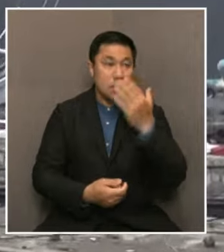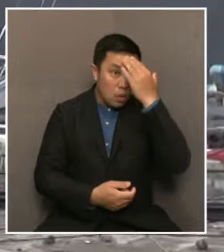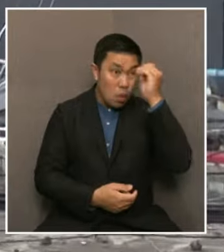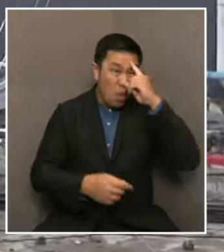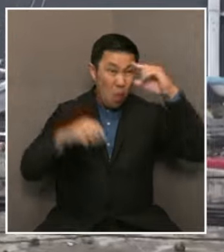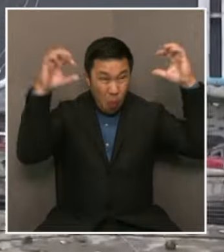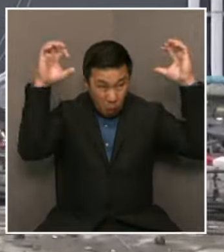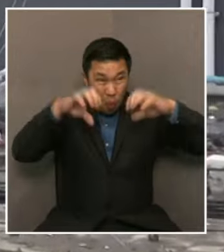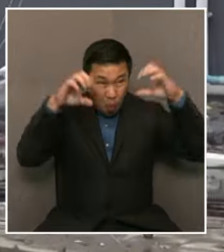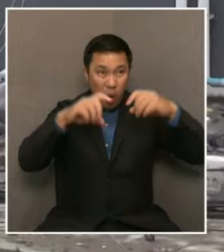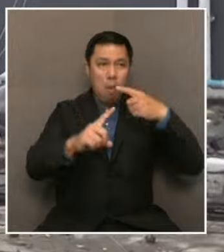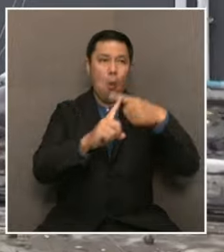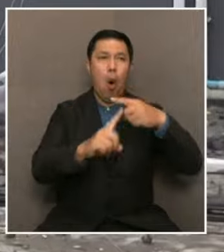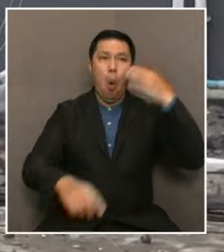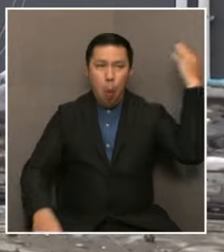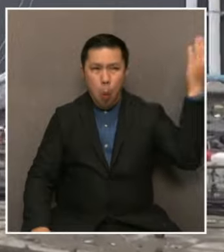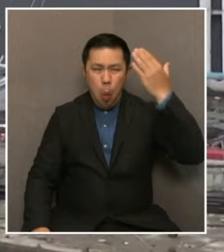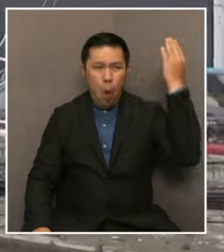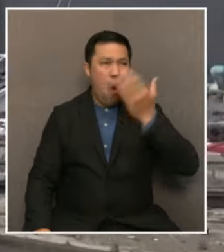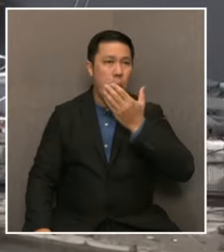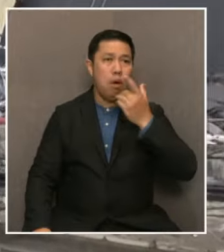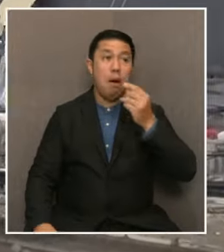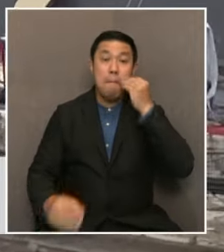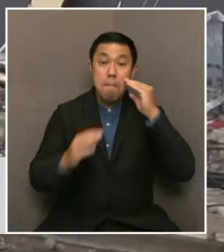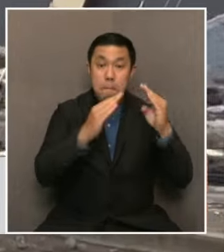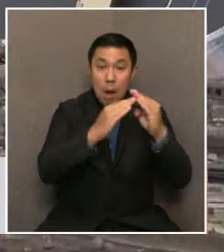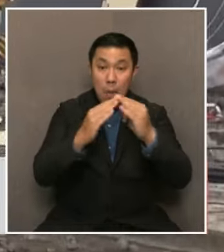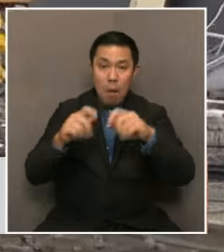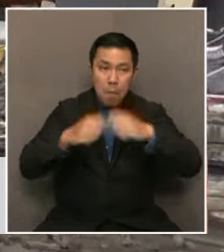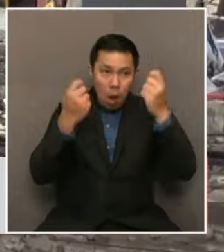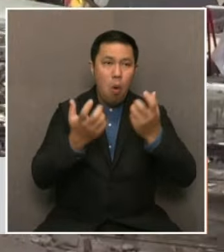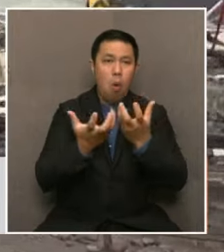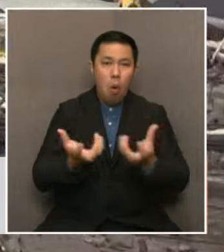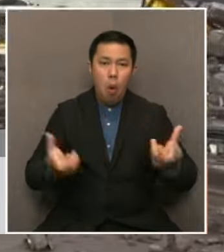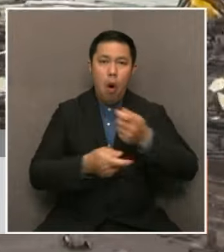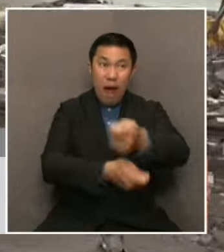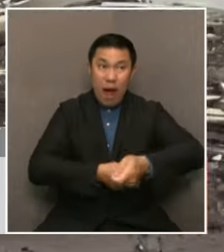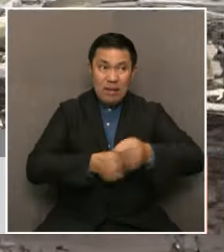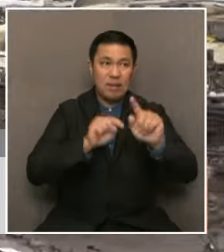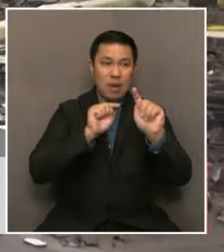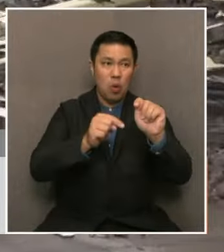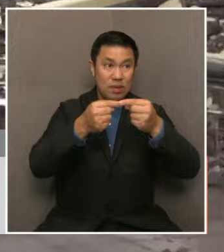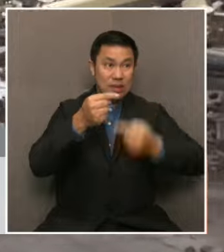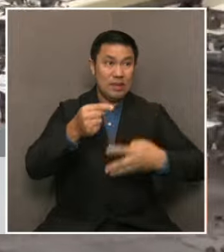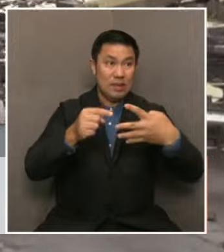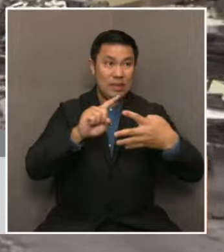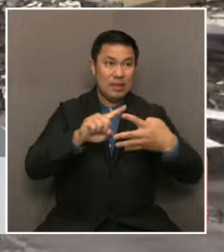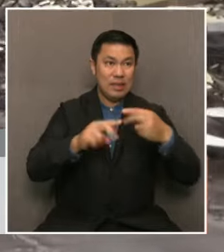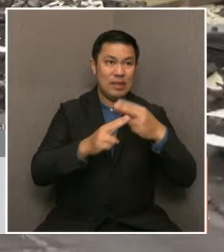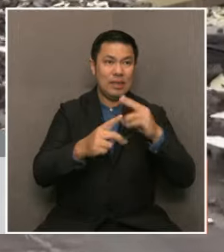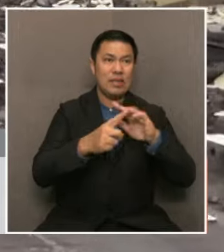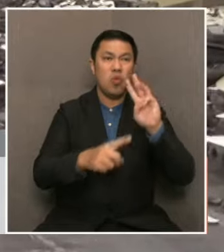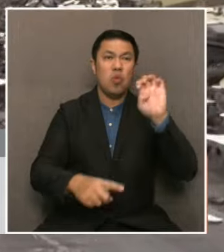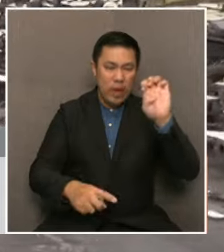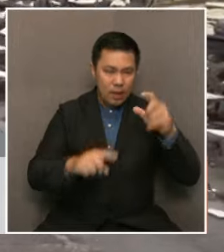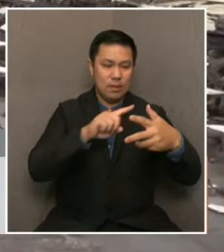นลมกระโชกแรงสร้างความเสียหายให้กับบ้านเรือนพืชผลทางการเกษตรใน4ตำบลได้แก่ตำบลเวียงยองต